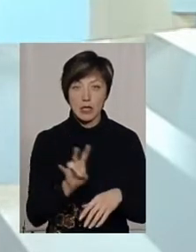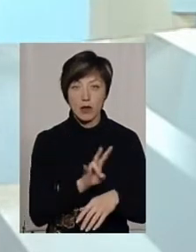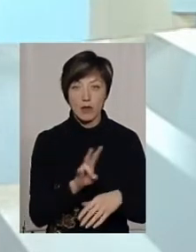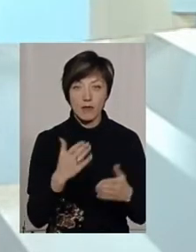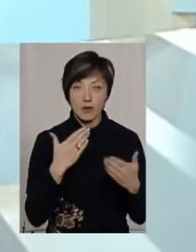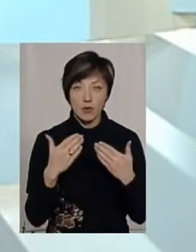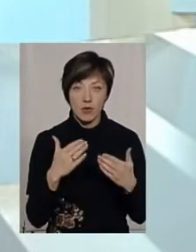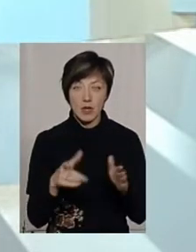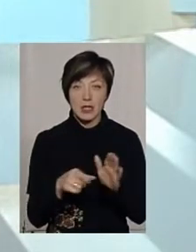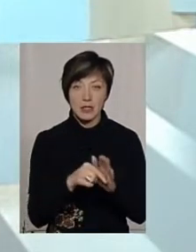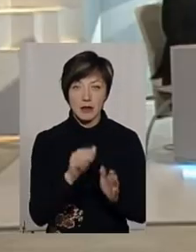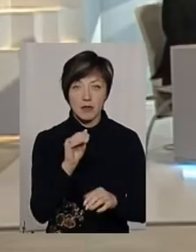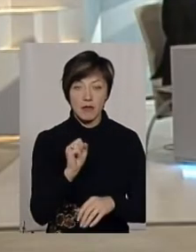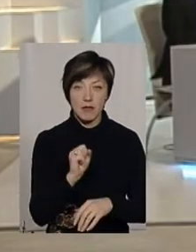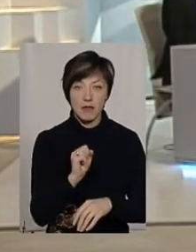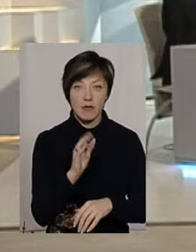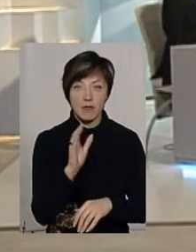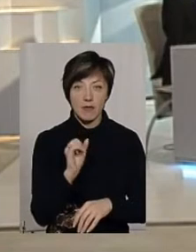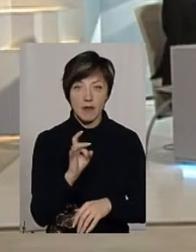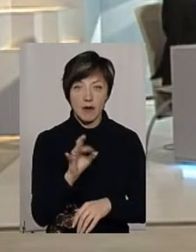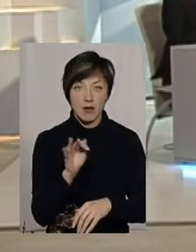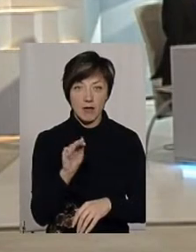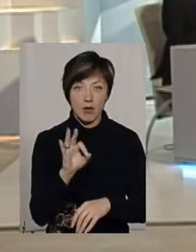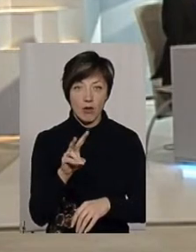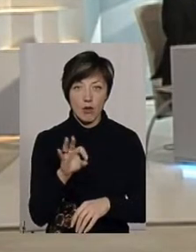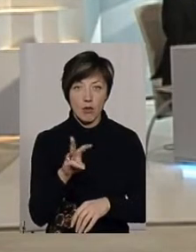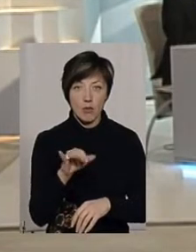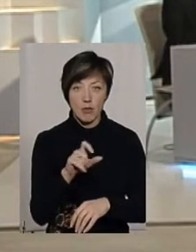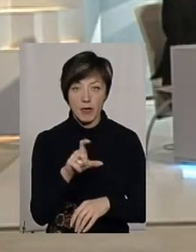з Варфоломієм, Вселенським